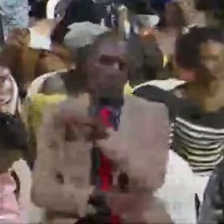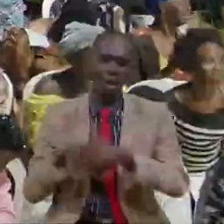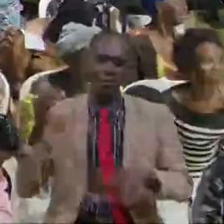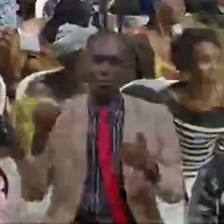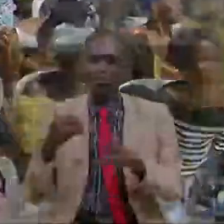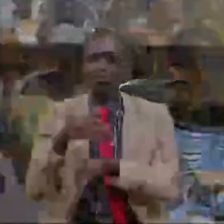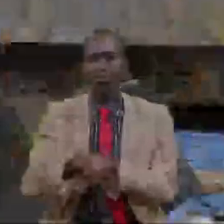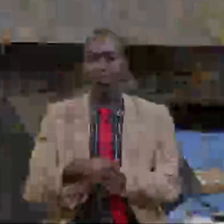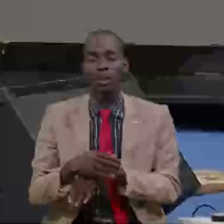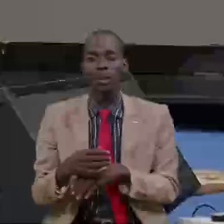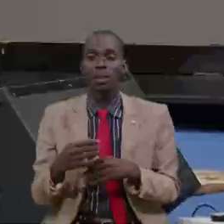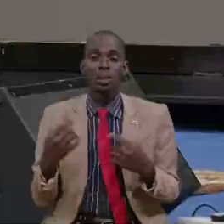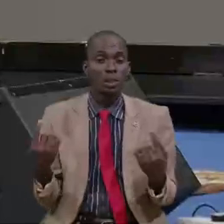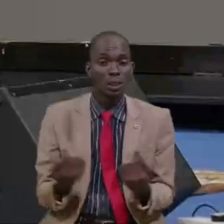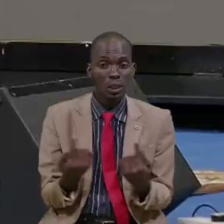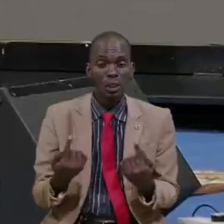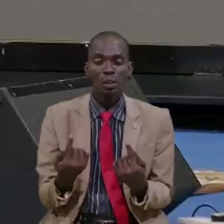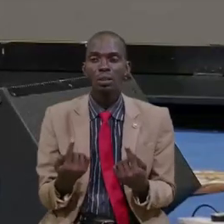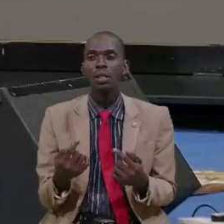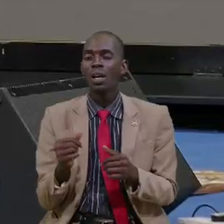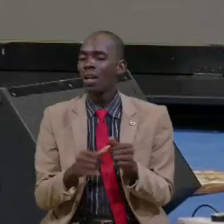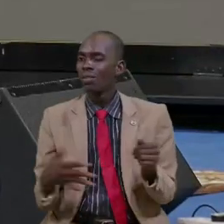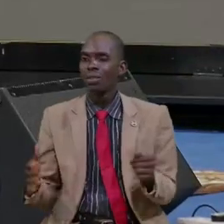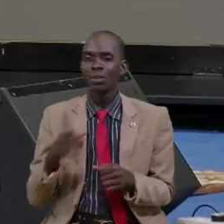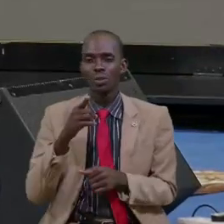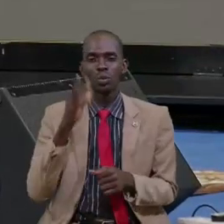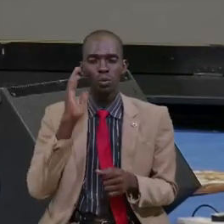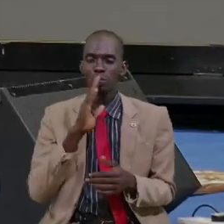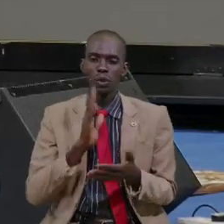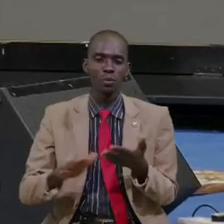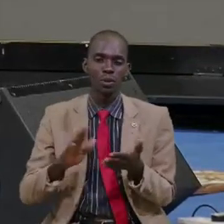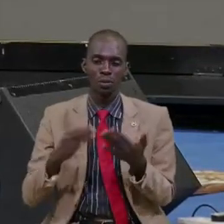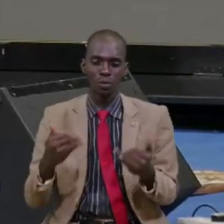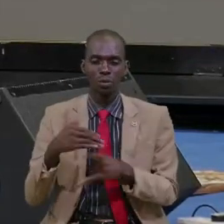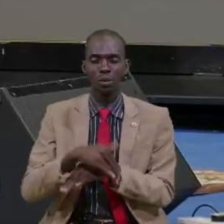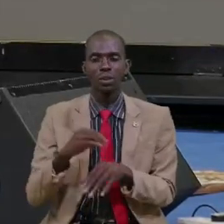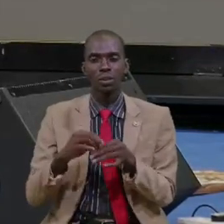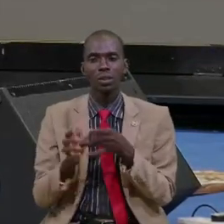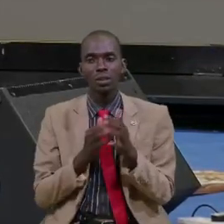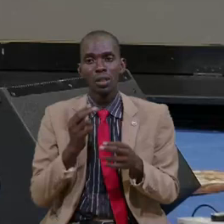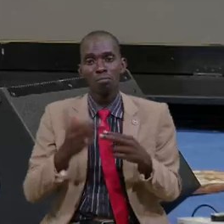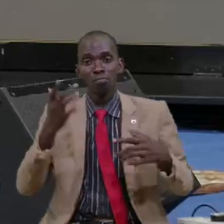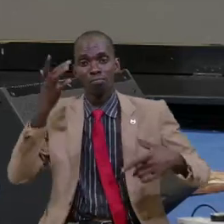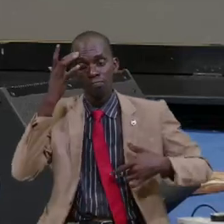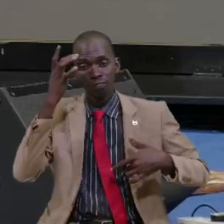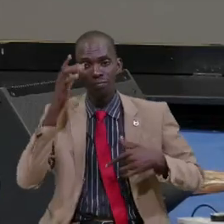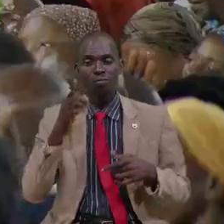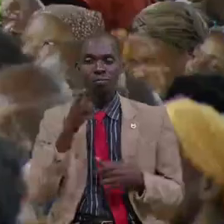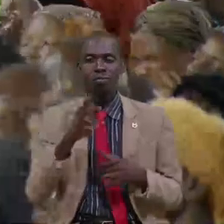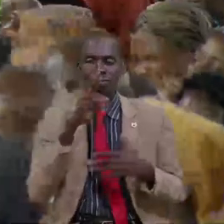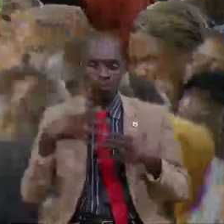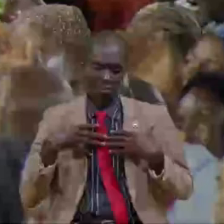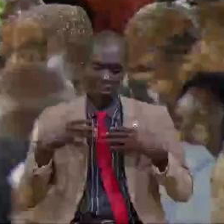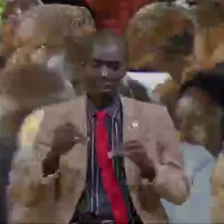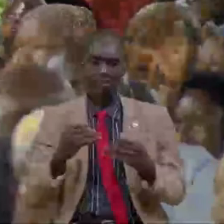Le péché, tout, tu seras pardonné ce soir. Maladie, toute forme de maladie, tu